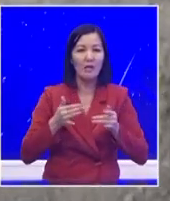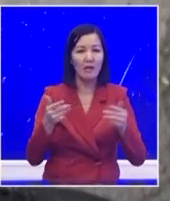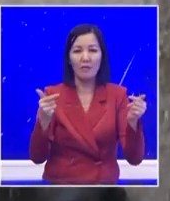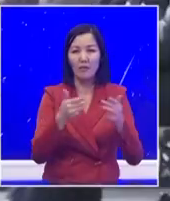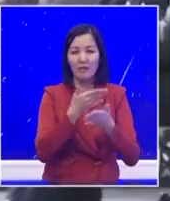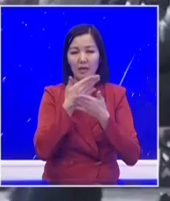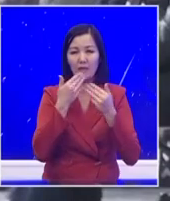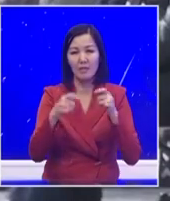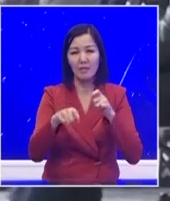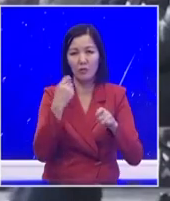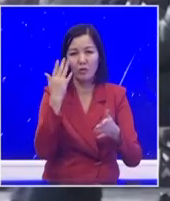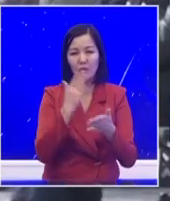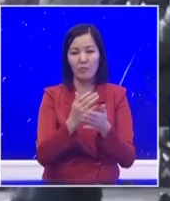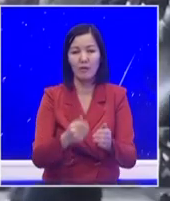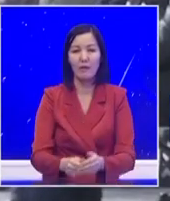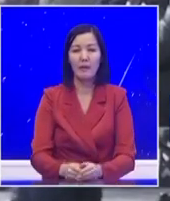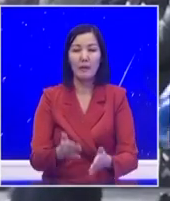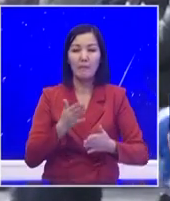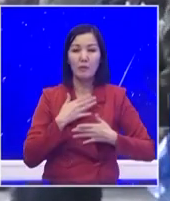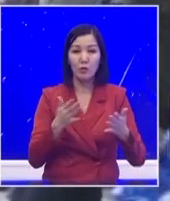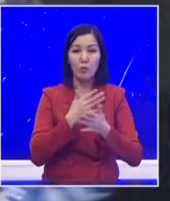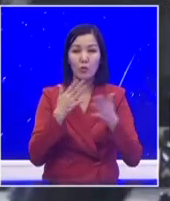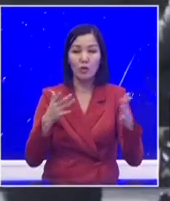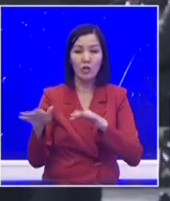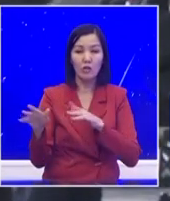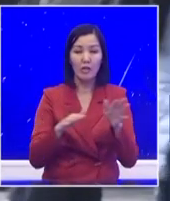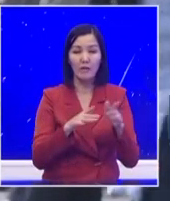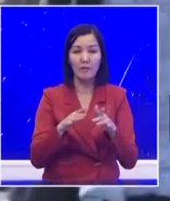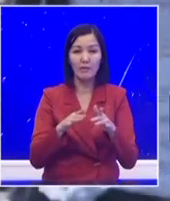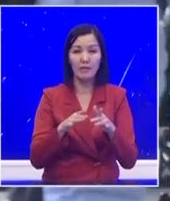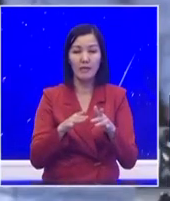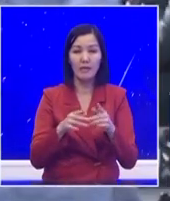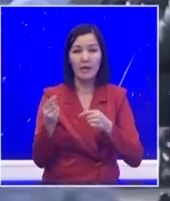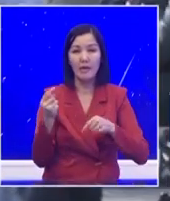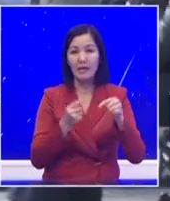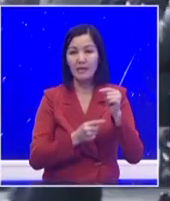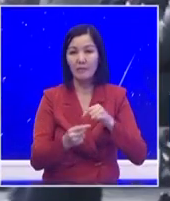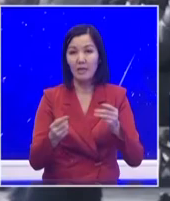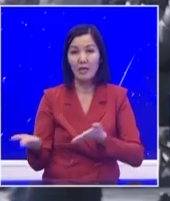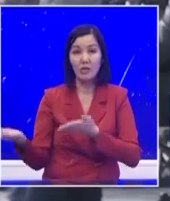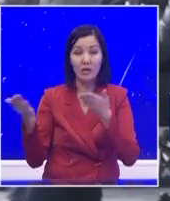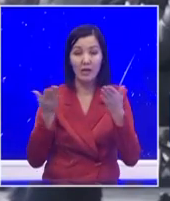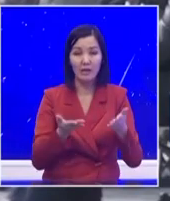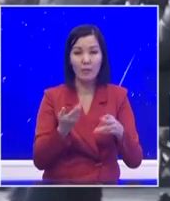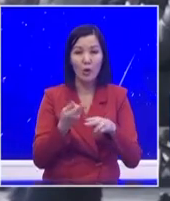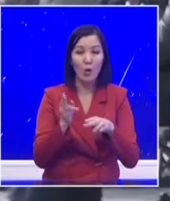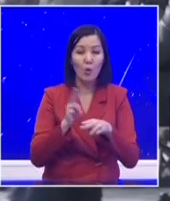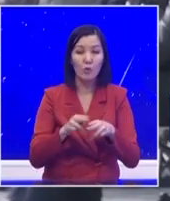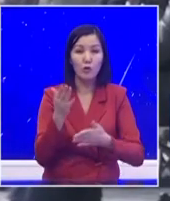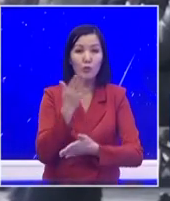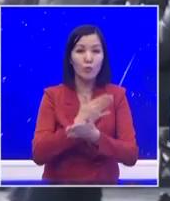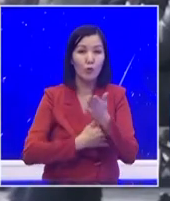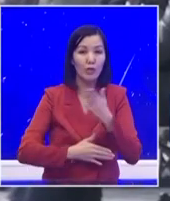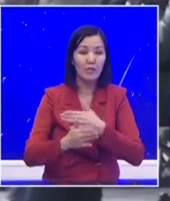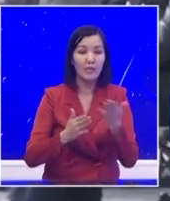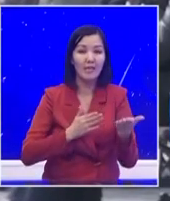емес. Біздің үлкен бір шарамыз, мына жеке кәсіпкерлер шақырып, осы мүгедектерге арналған кіріс